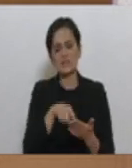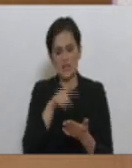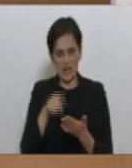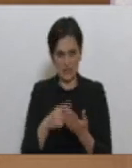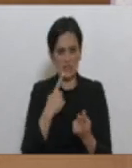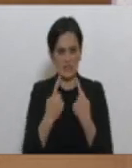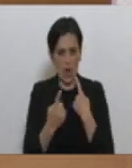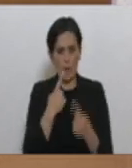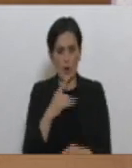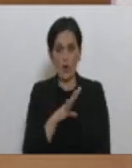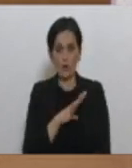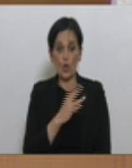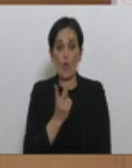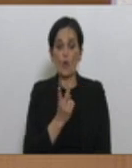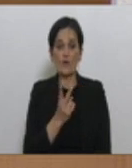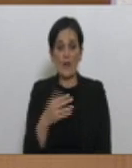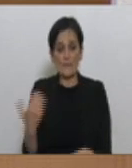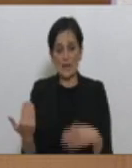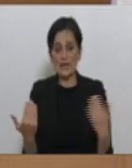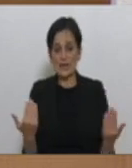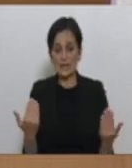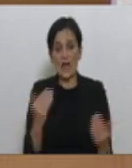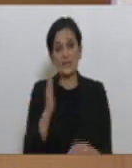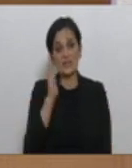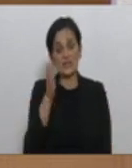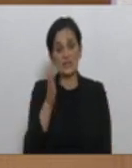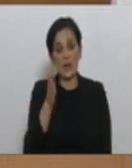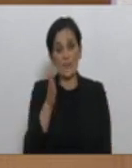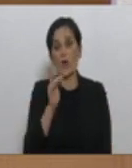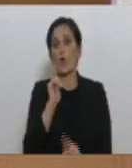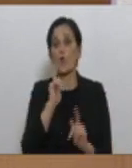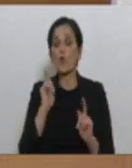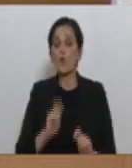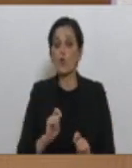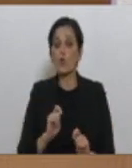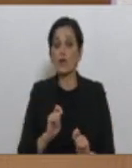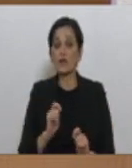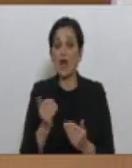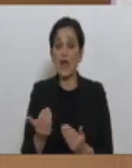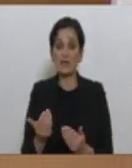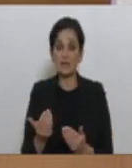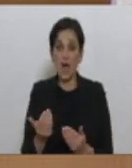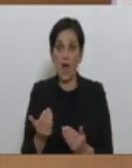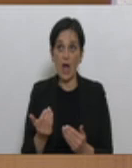saubari. Orive mkhridan იქნება ეს უკრაინასთან პოზიციონირება